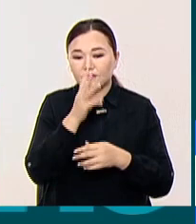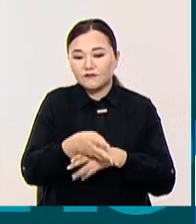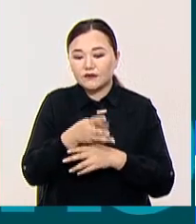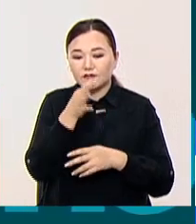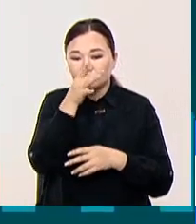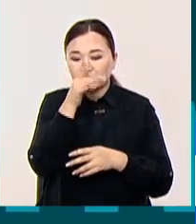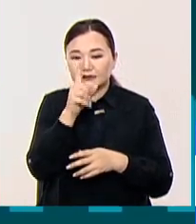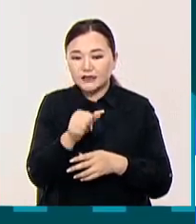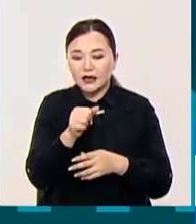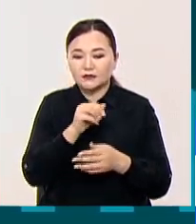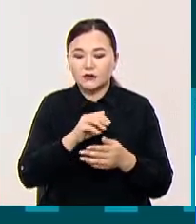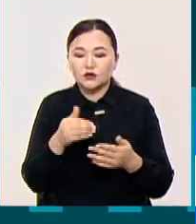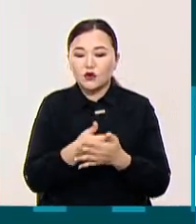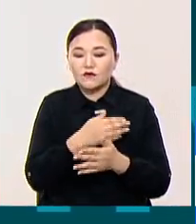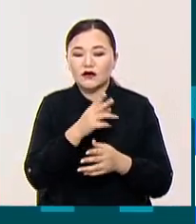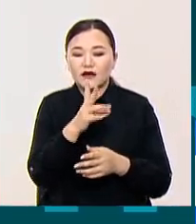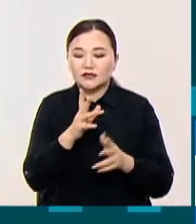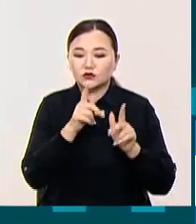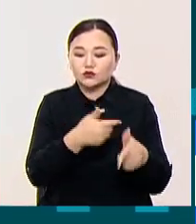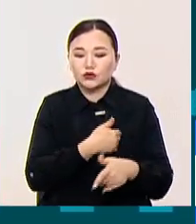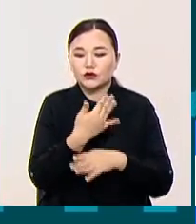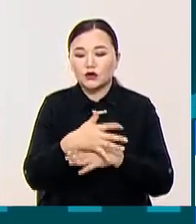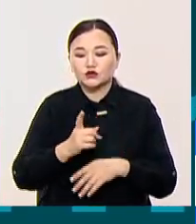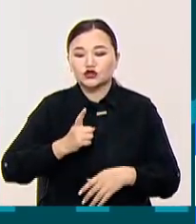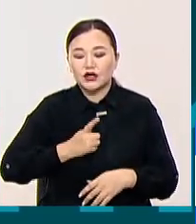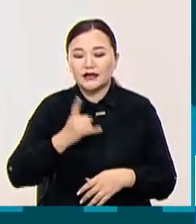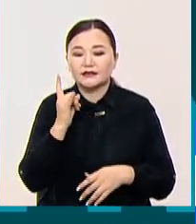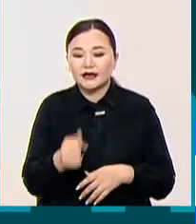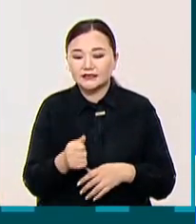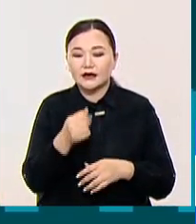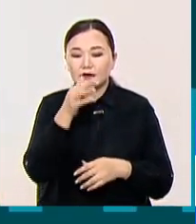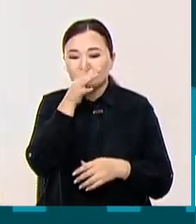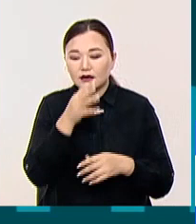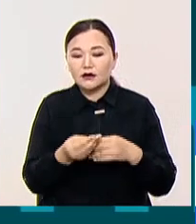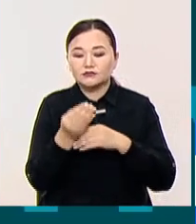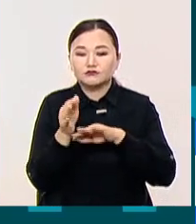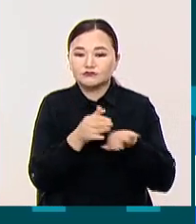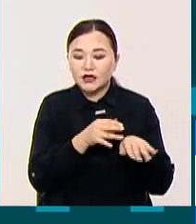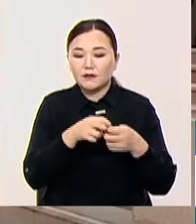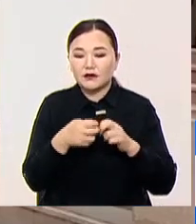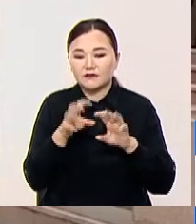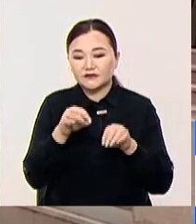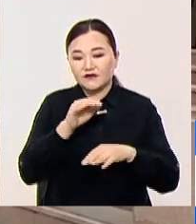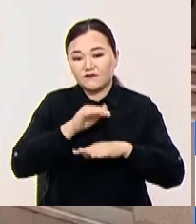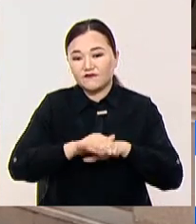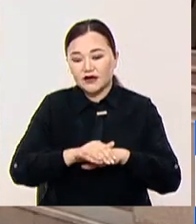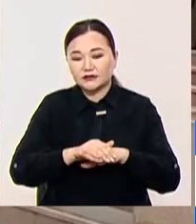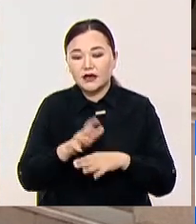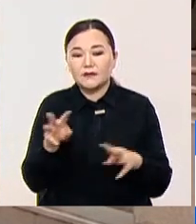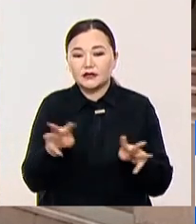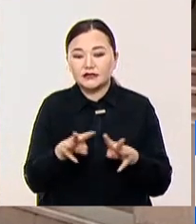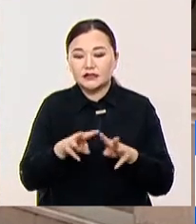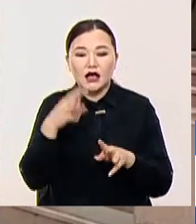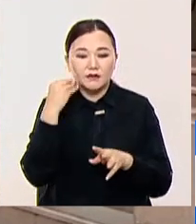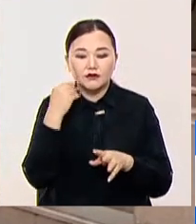болып шықты. Жаңа баспанаға көшпек болған студенттер далада такси күтіп отырған. Әзілді ысырып қойғанда мәселенің бары ақиқат. Осы орайда министрлік